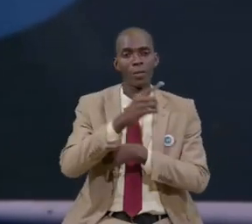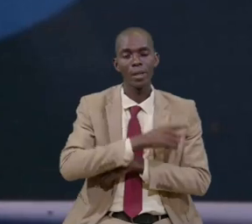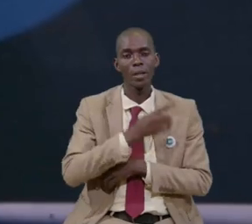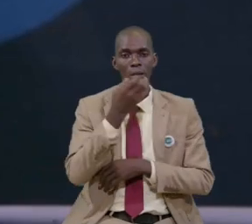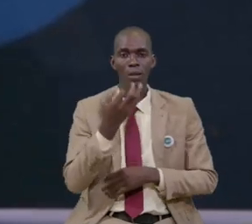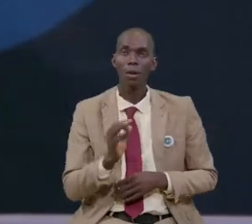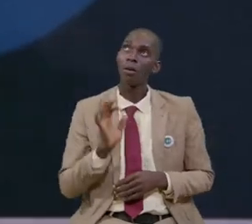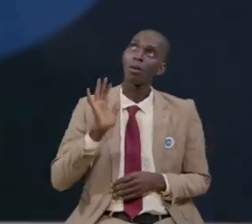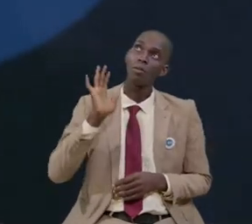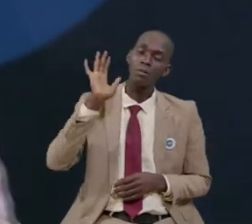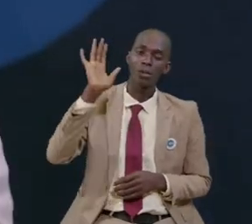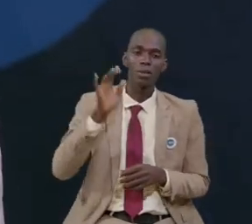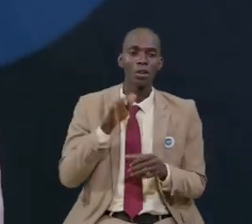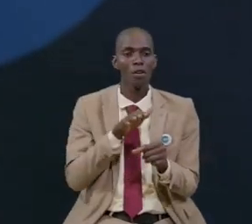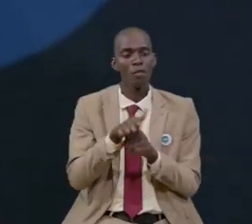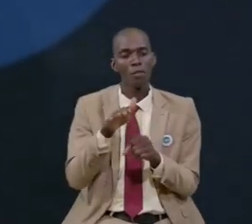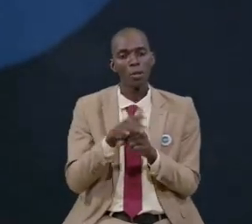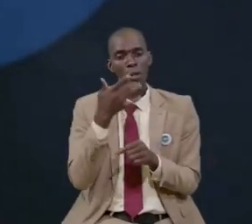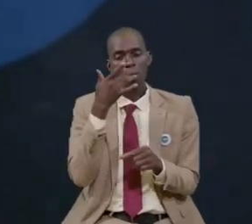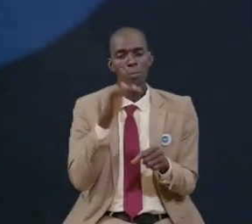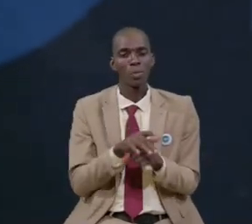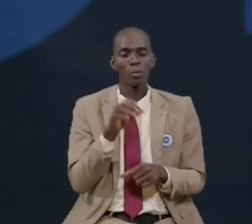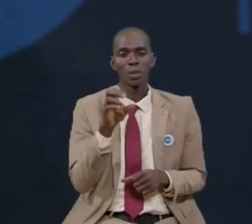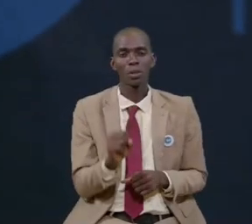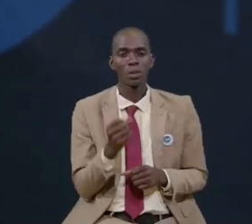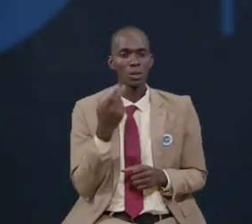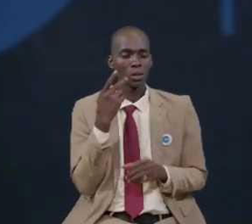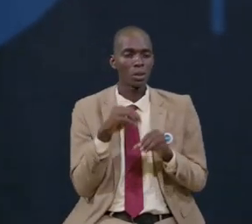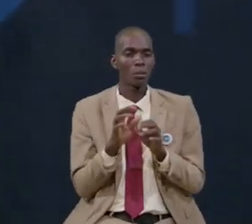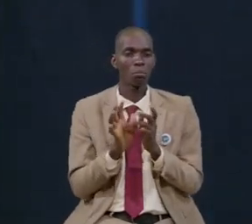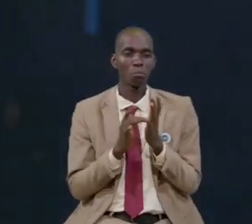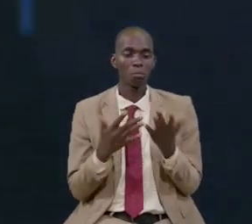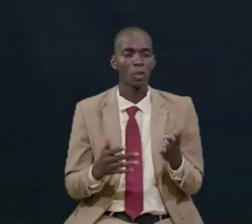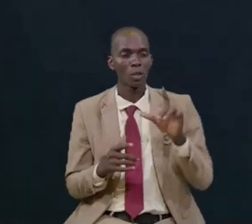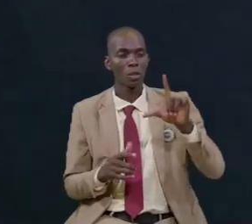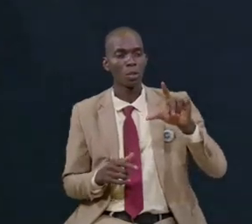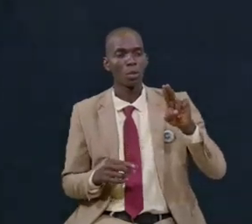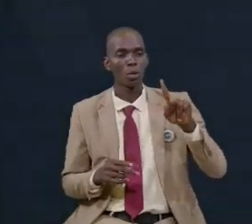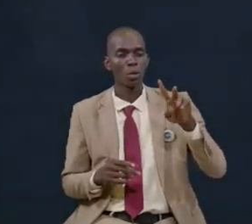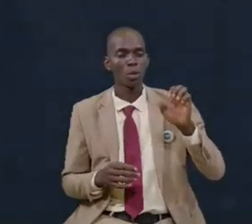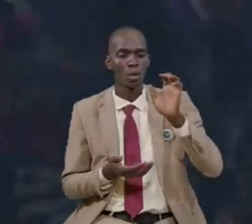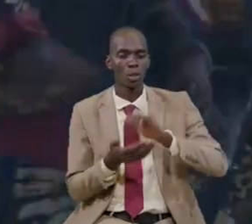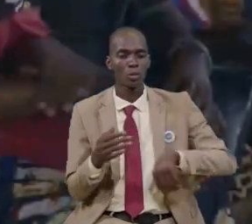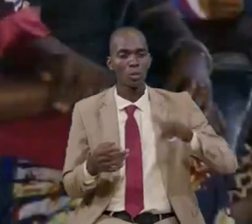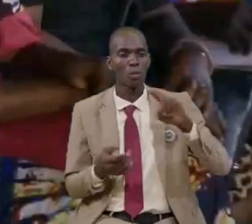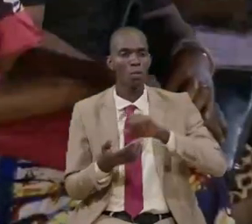promesses accomplies. Nous allons à Luc. Luc 1, verset